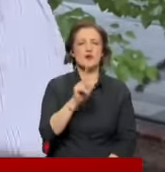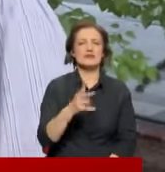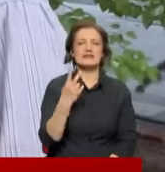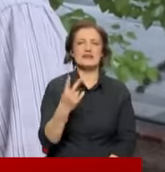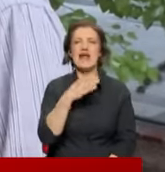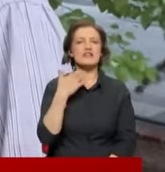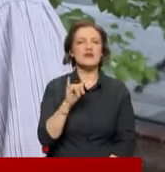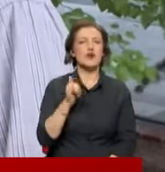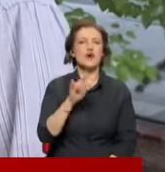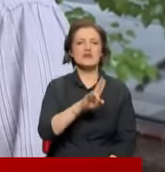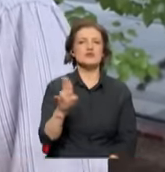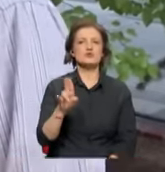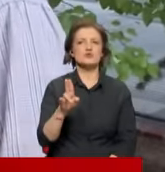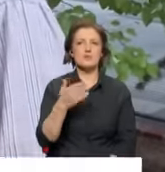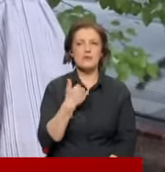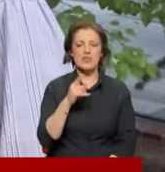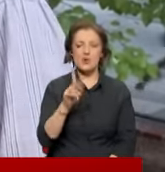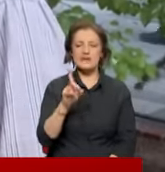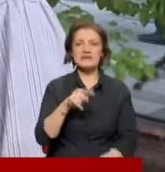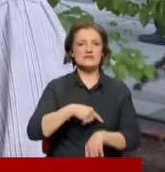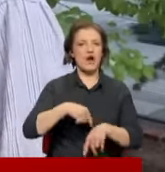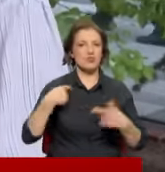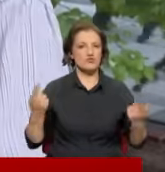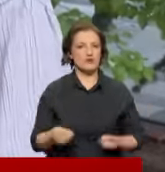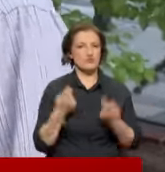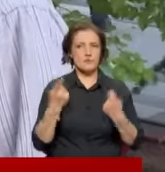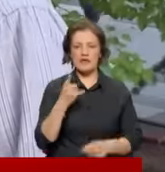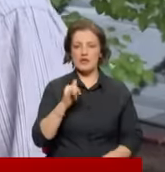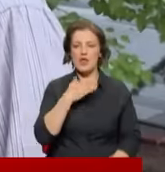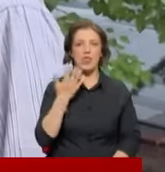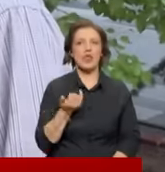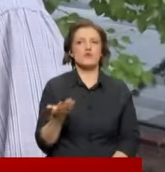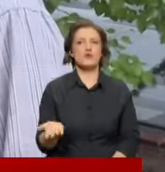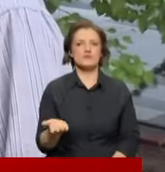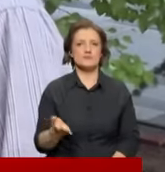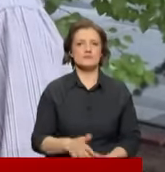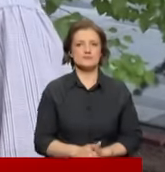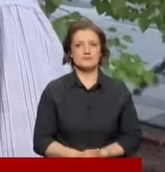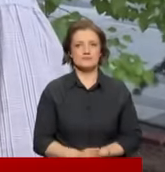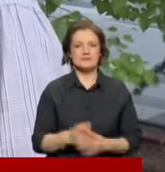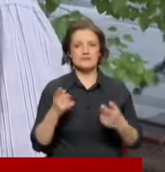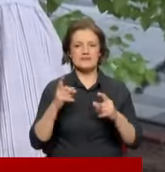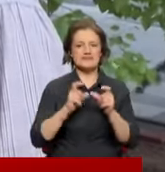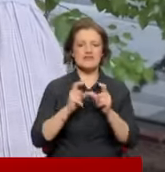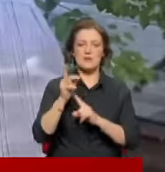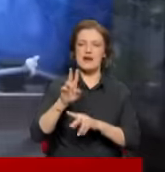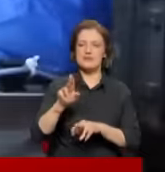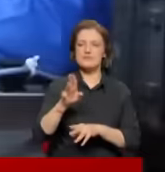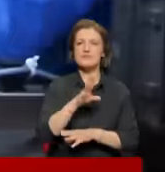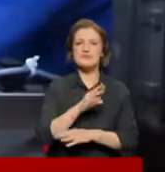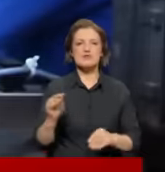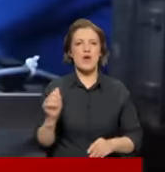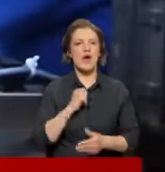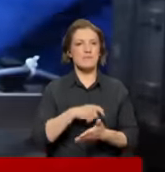Etin kilosu 700 milyon. Bak ben 12 saat çalışıyorum. Bir kilo et alamıyorum o yövüm yeme. Savaş İmran gibi milyonlarca